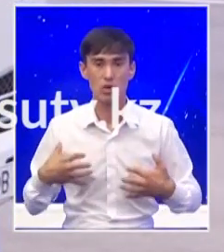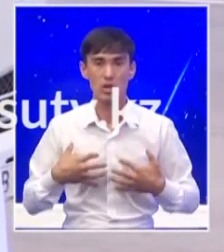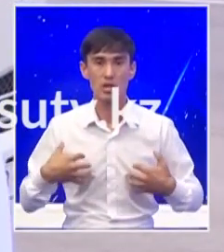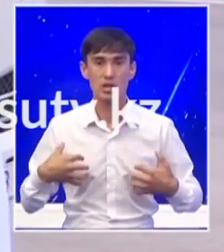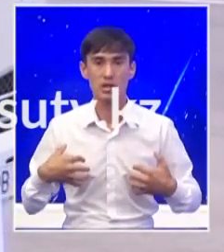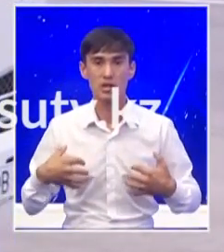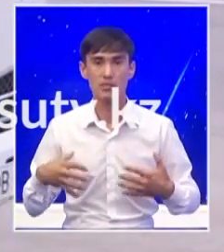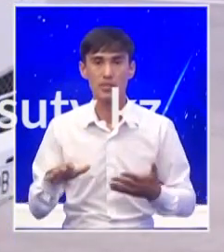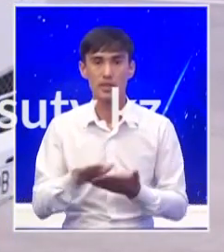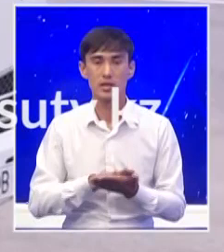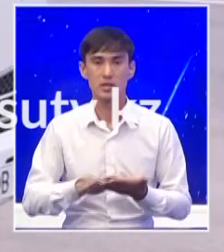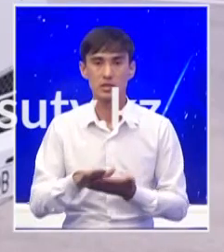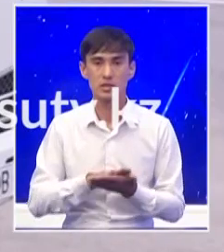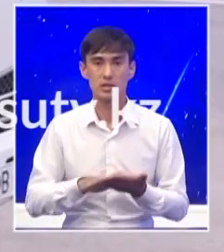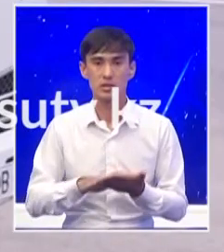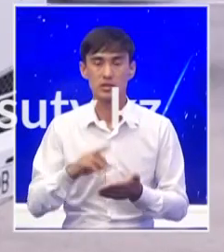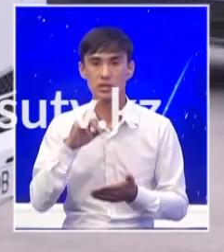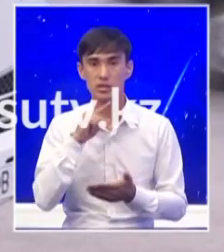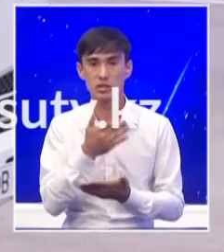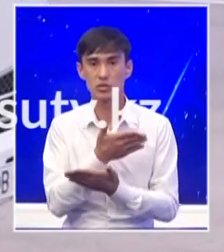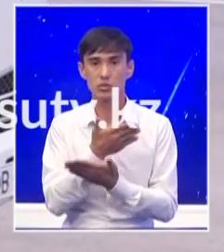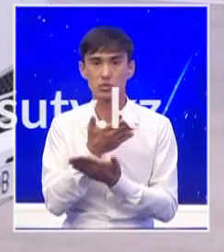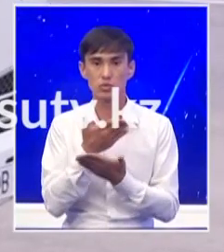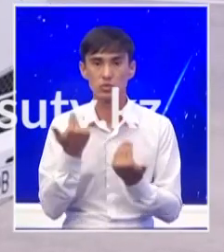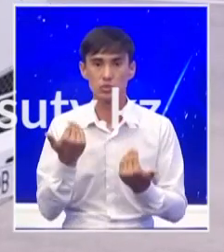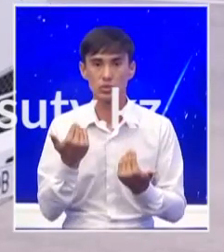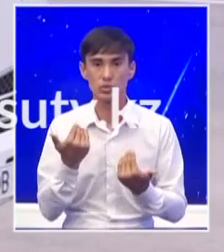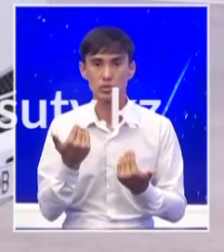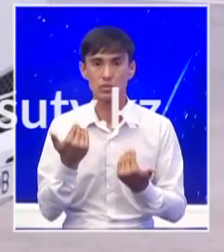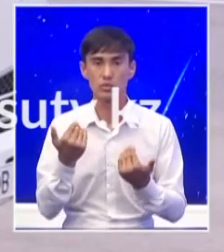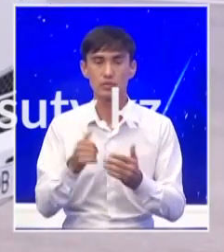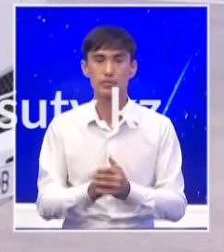жан-жануарларға, жаңағы не